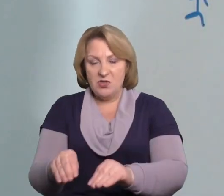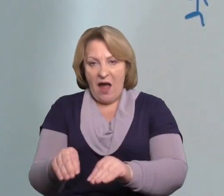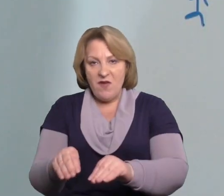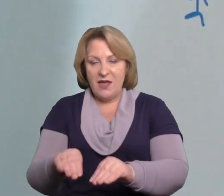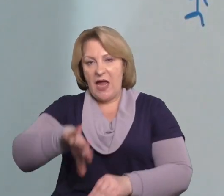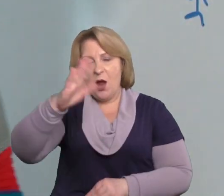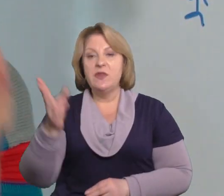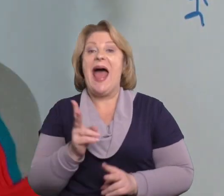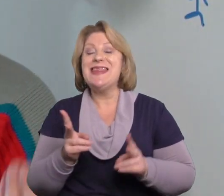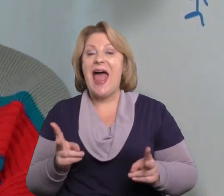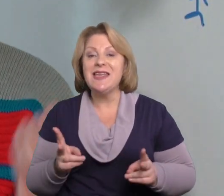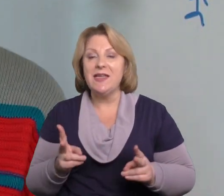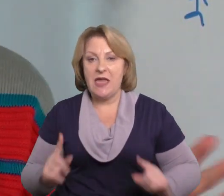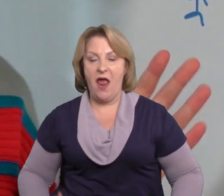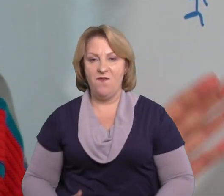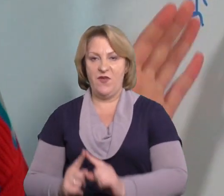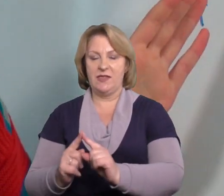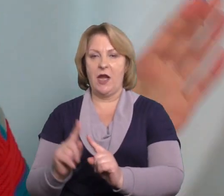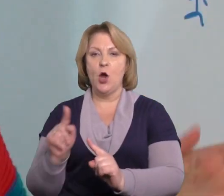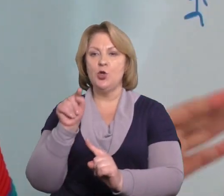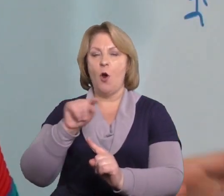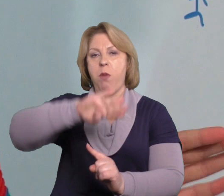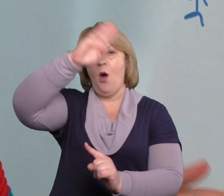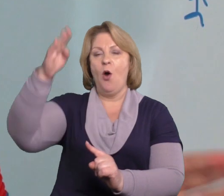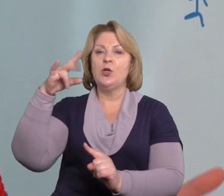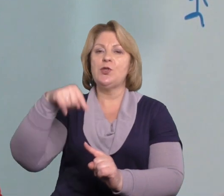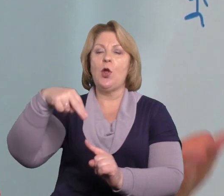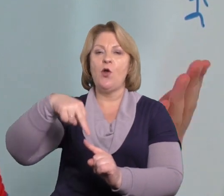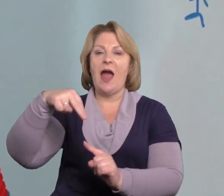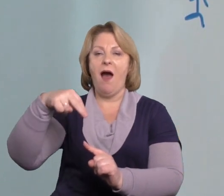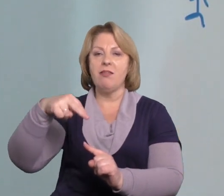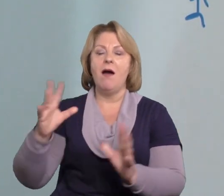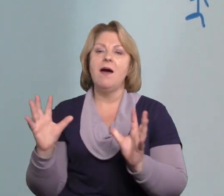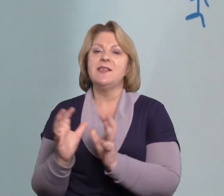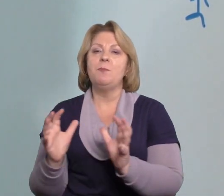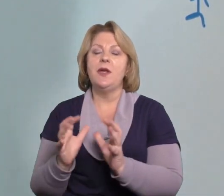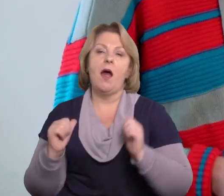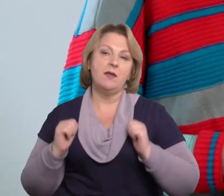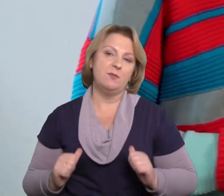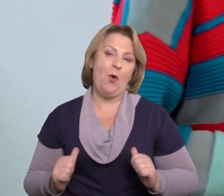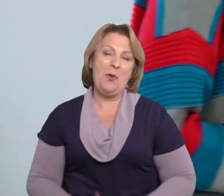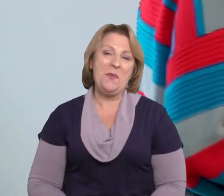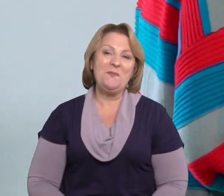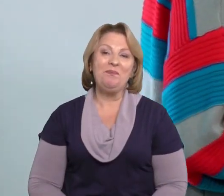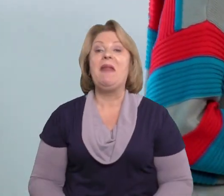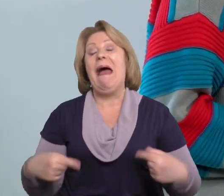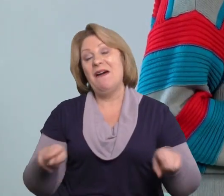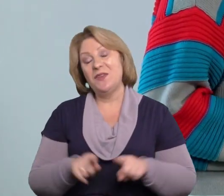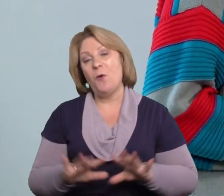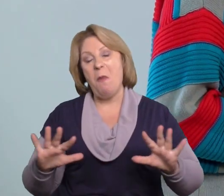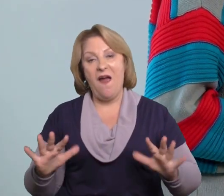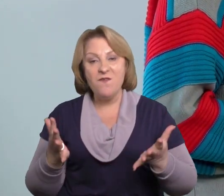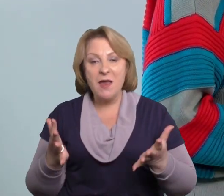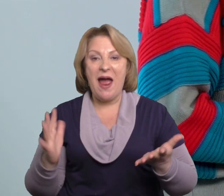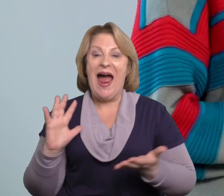на якесь вістря, так, щоб вона стояла, зберігаючи стан спокою. Отже, в такому